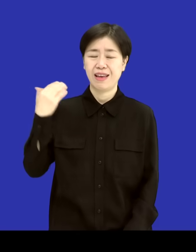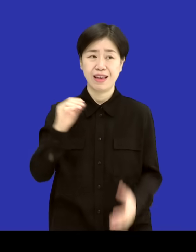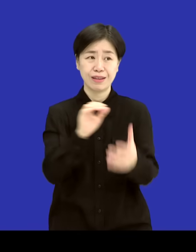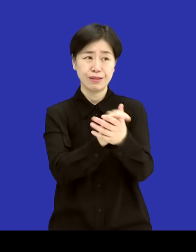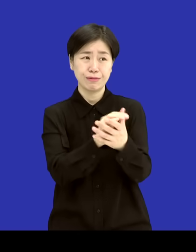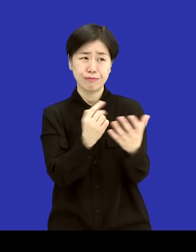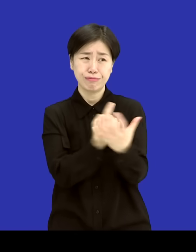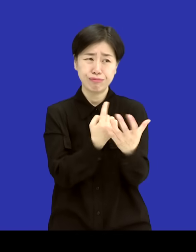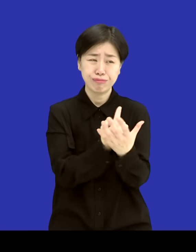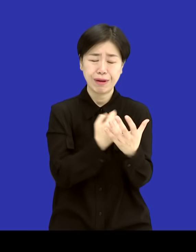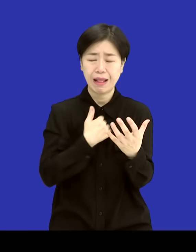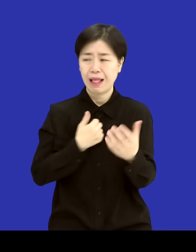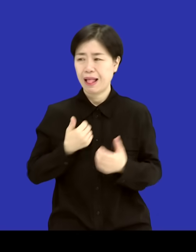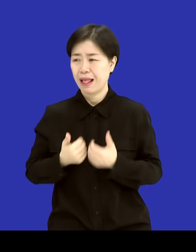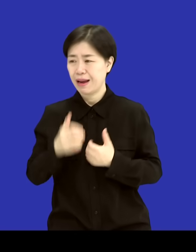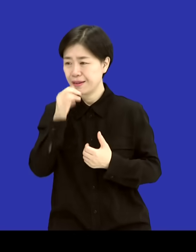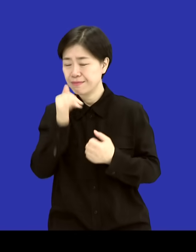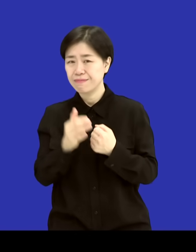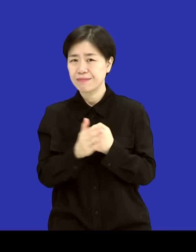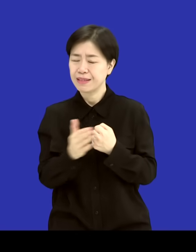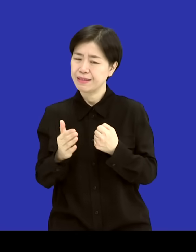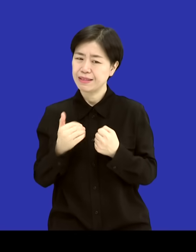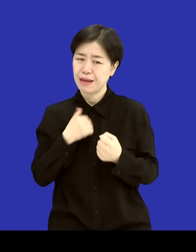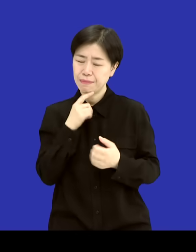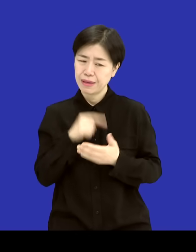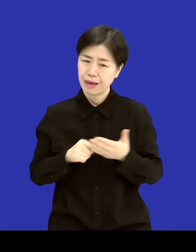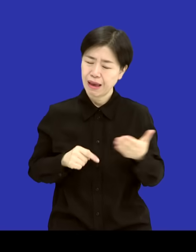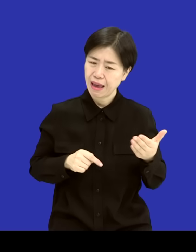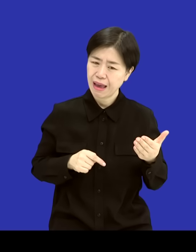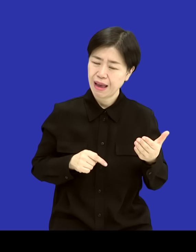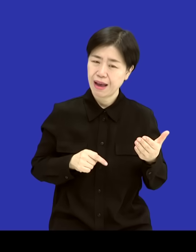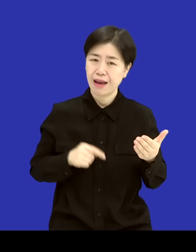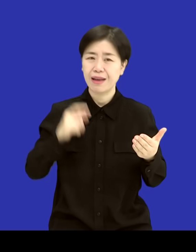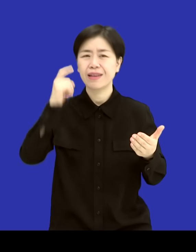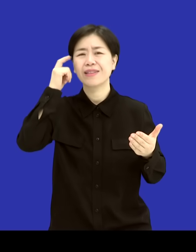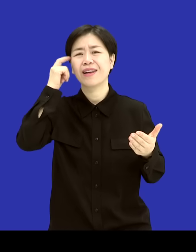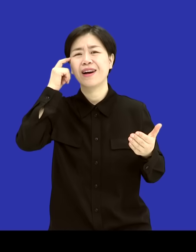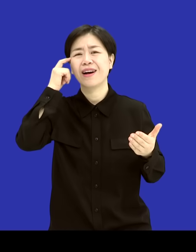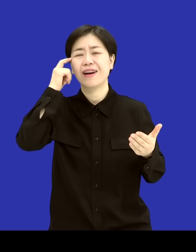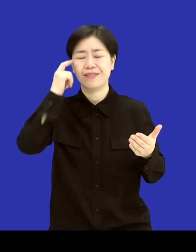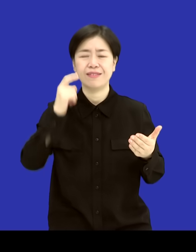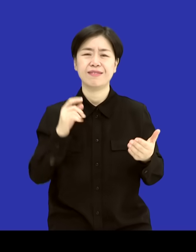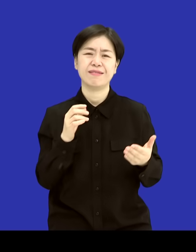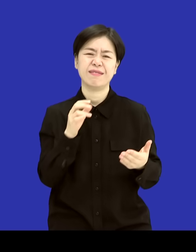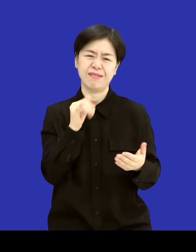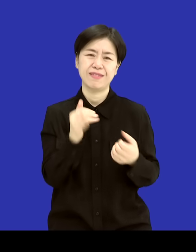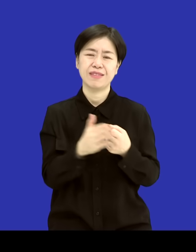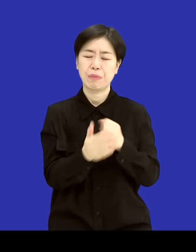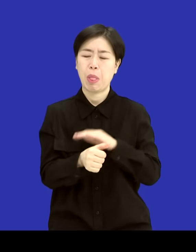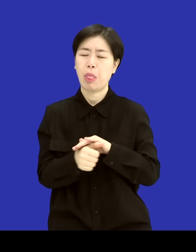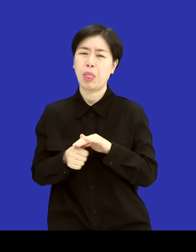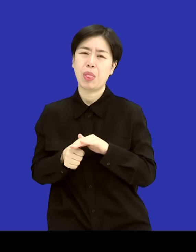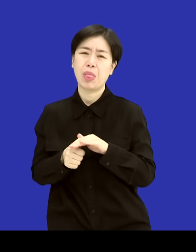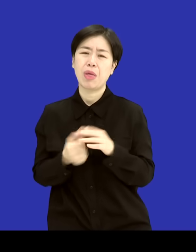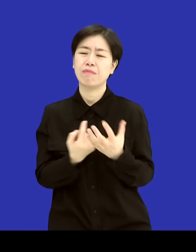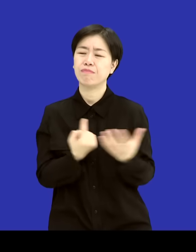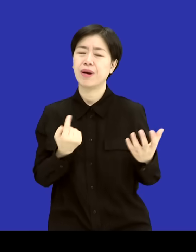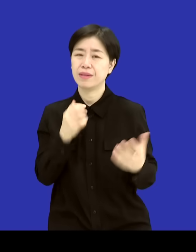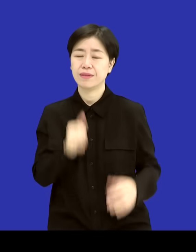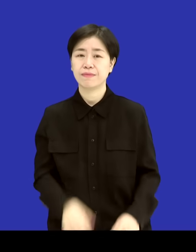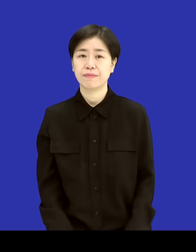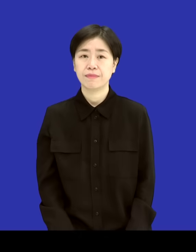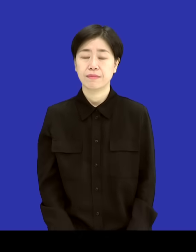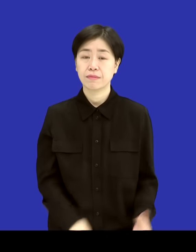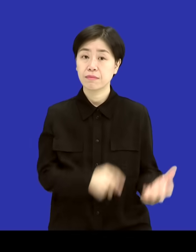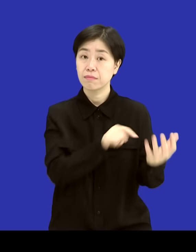불편하니까 뭔가 내가 그들에게 좀 피해는 아닌데 피해를 주는 것 같은 그냥 존재만으로도 놀리거나 그러진